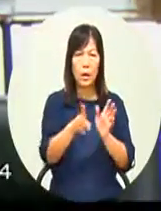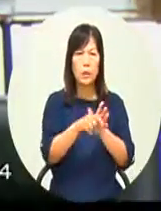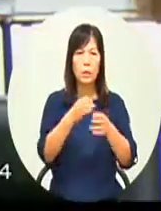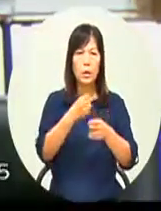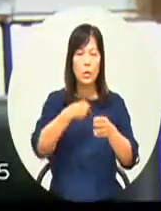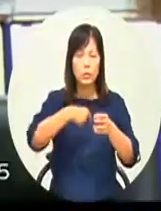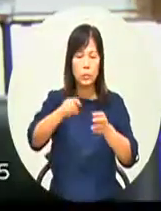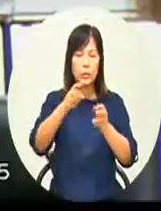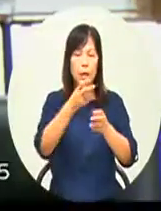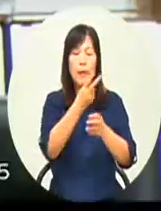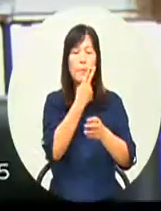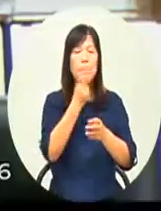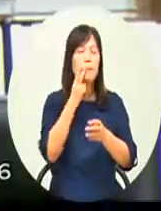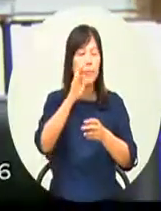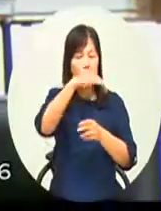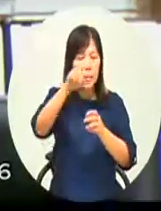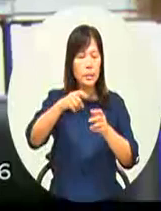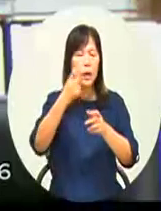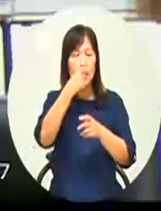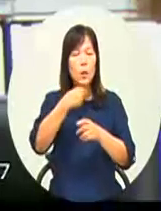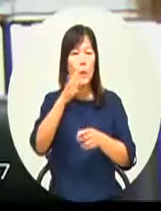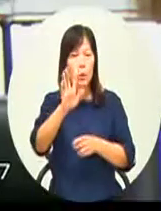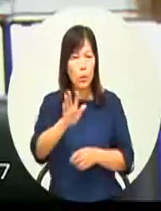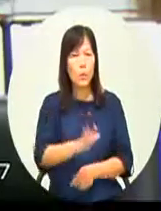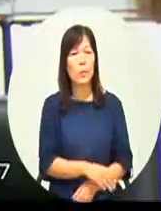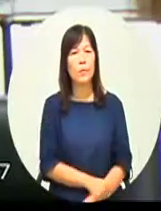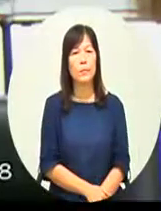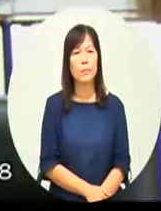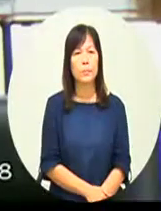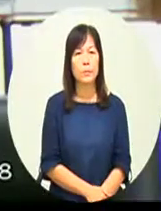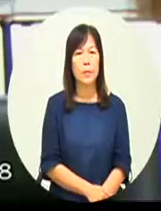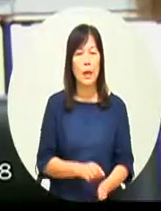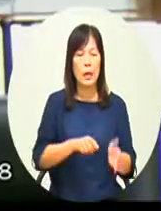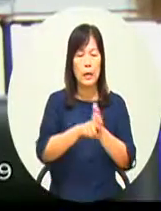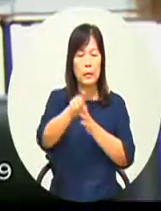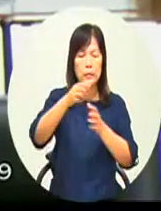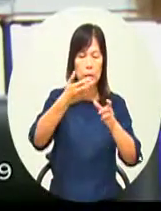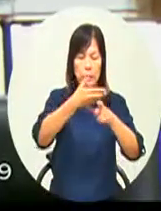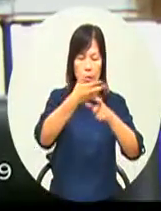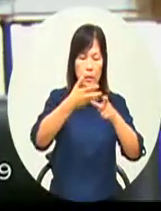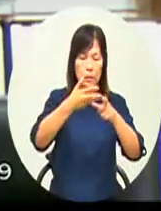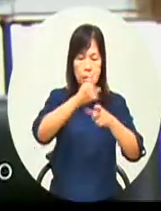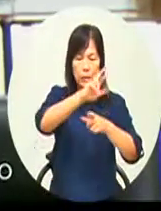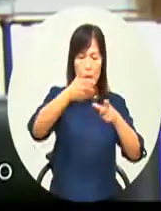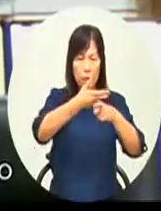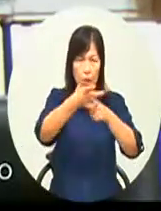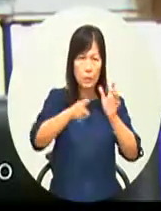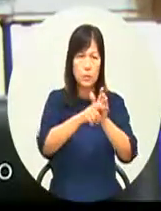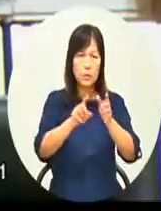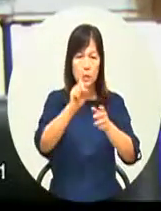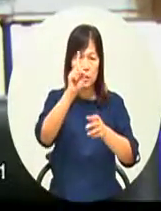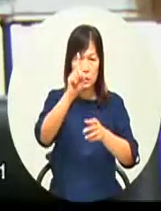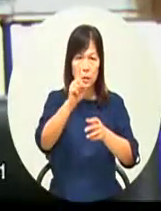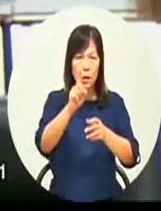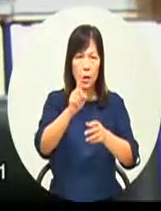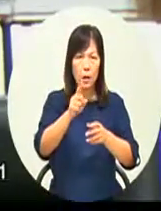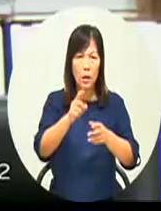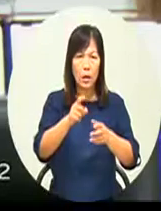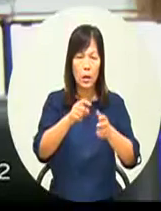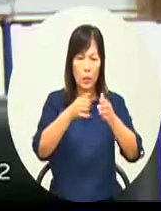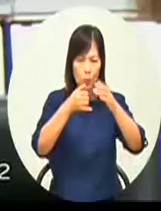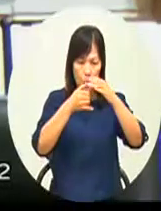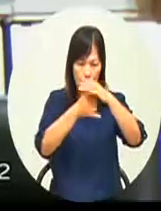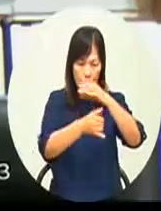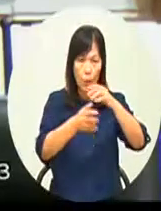梅山口。那么梅山口一直到天池只有一座明隧道